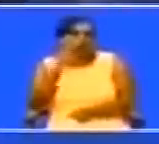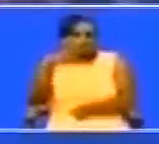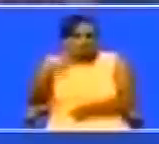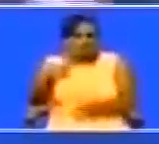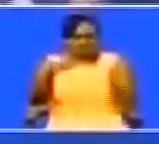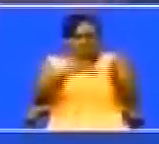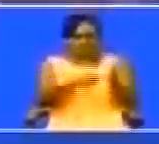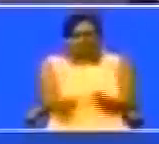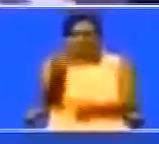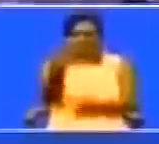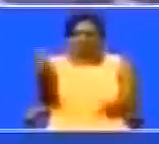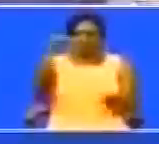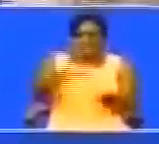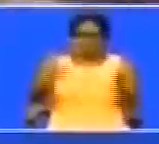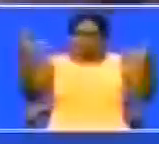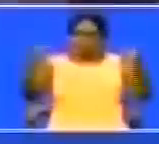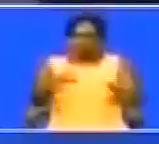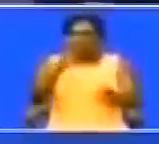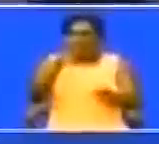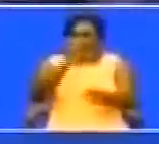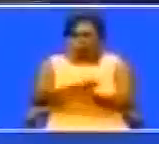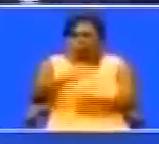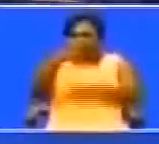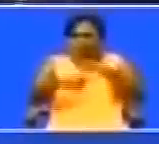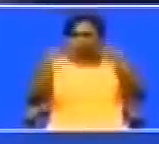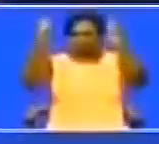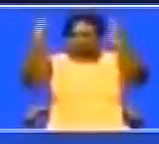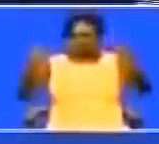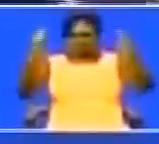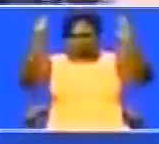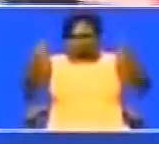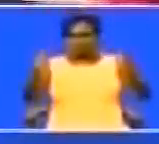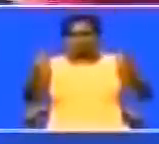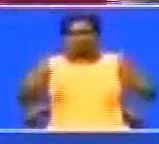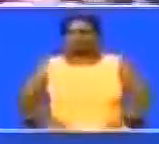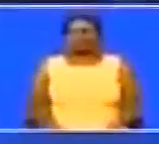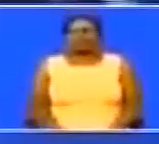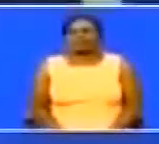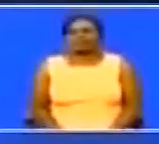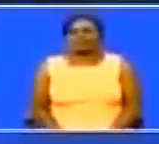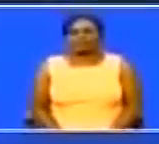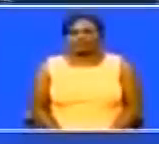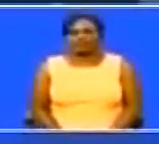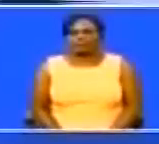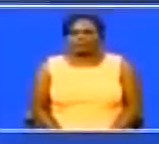linatarajiwa kuibuka. Wakazi nao wameapa kuendeleza maandamano hadi suluhu lipatikane.